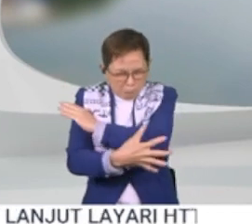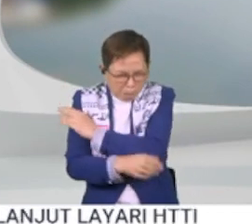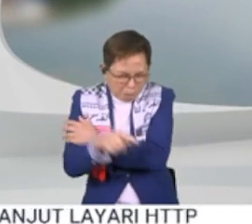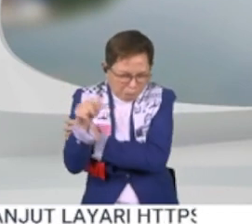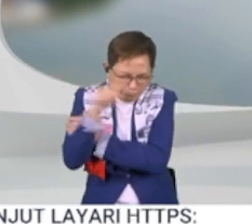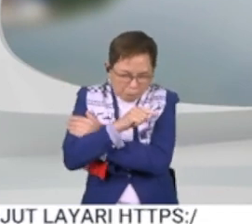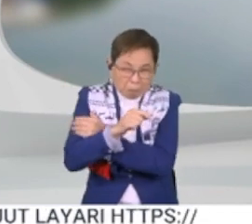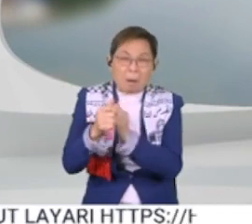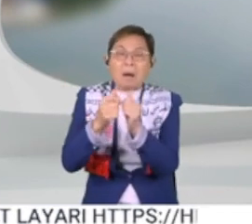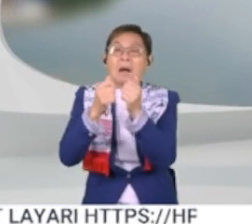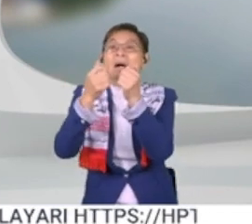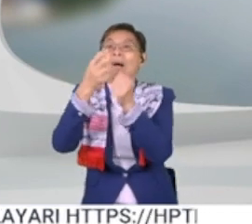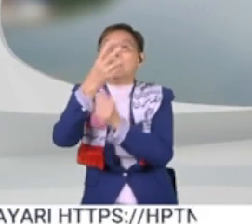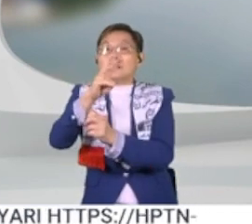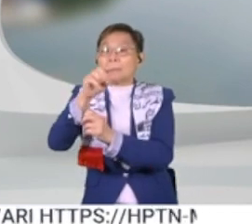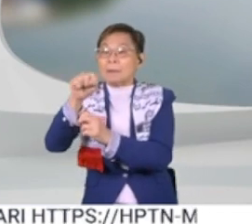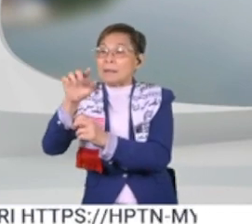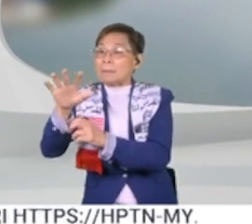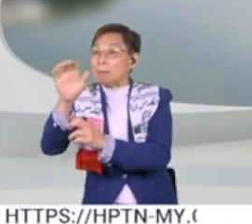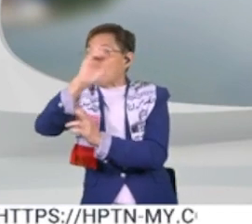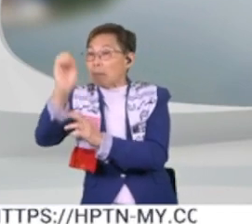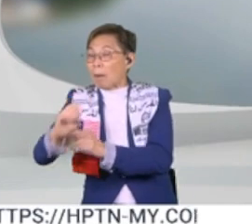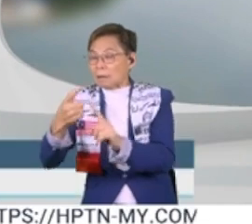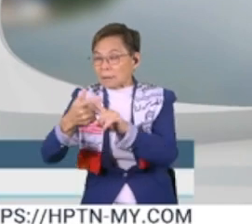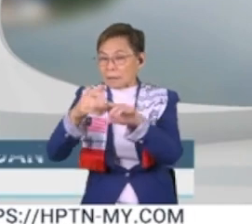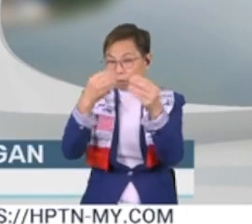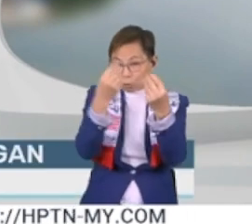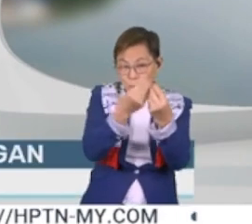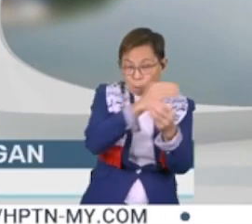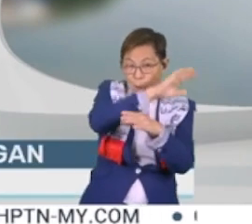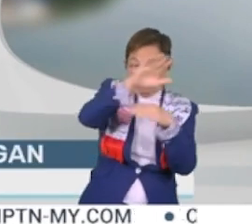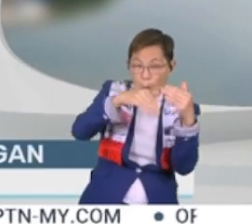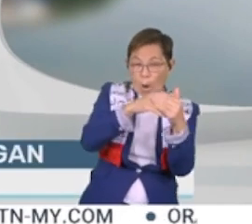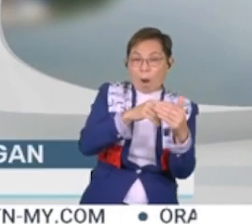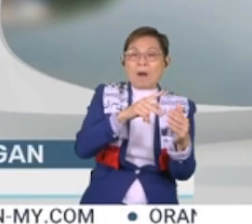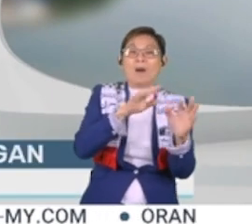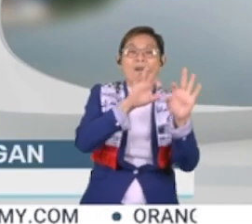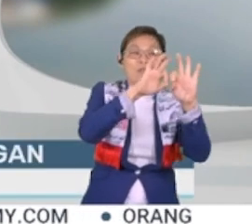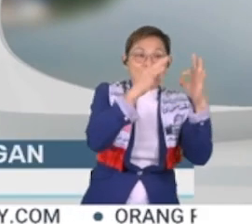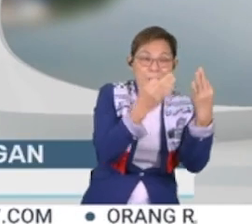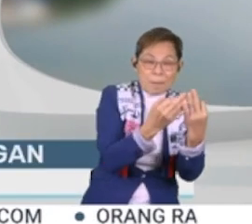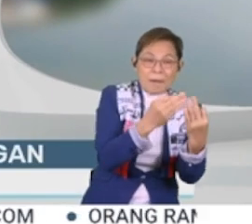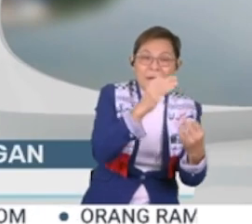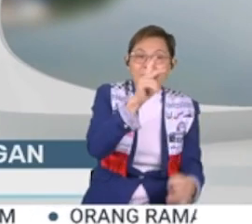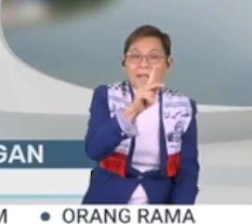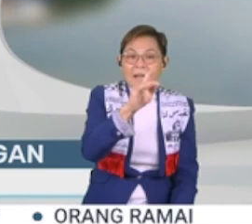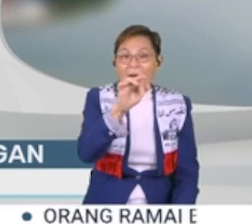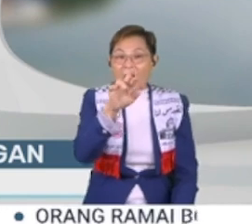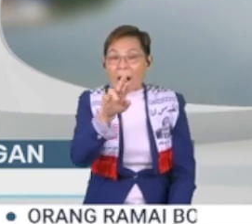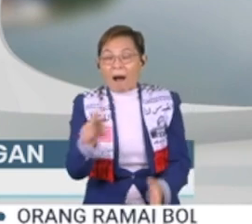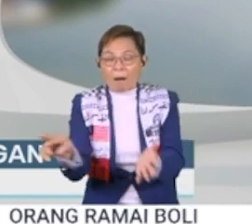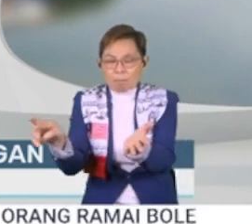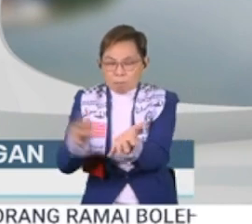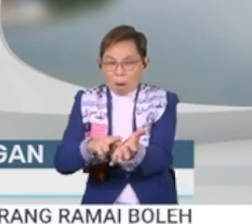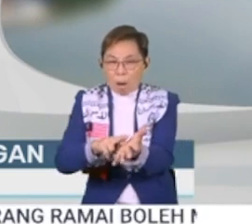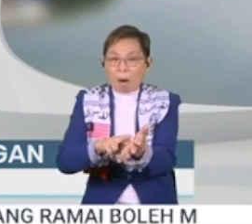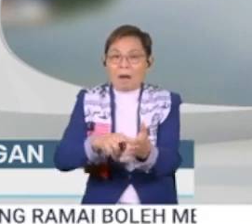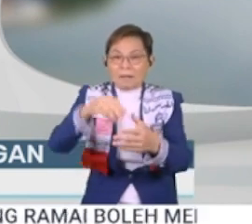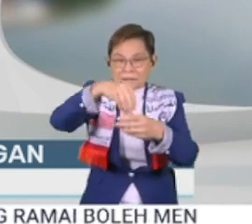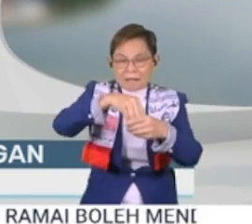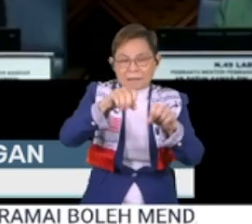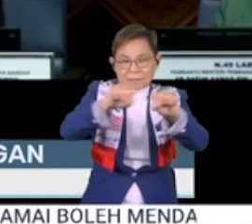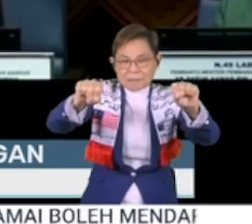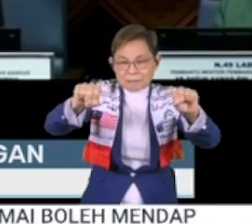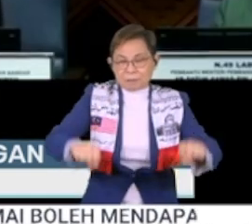bersamaan 16.5% daripada jumlah keseluruhan ketua isi rumah kir yang berdaftar dalam sistem